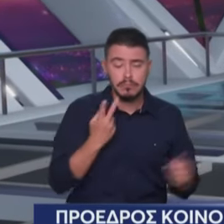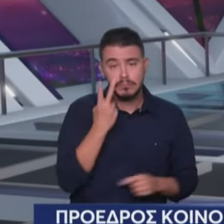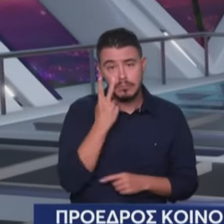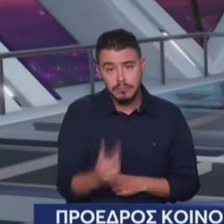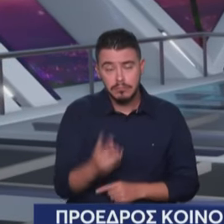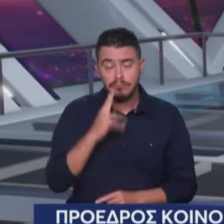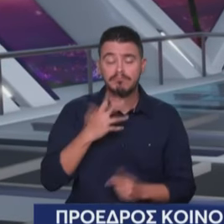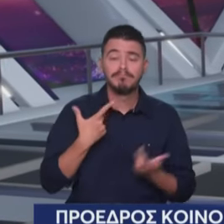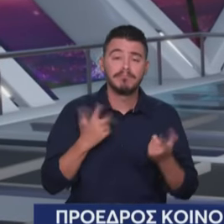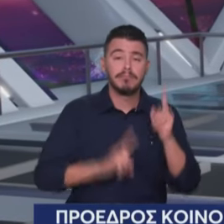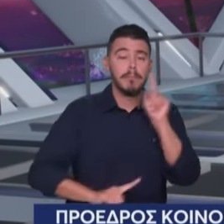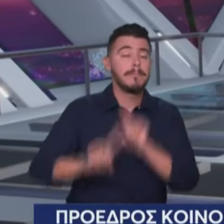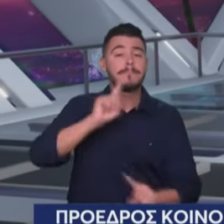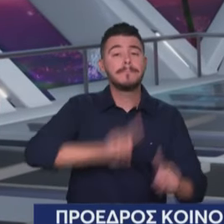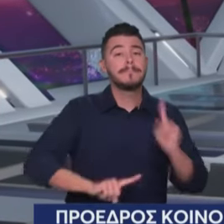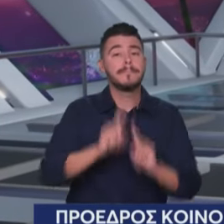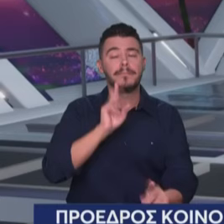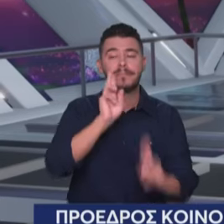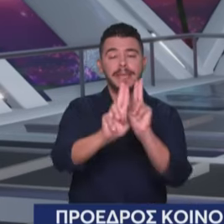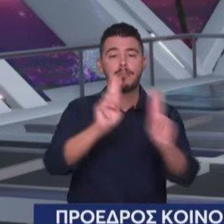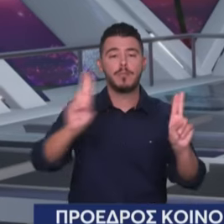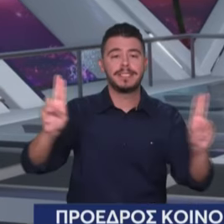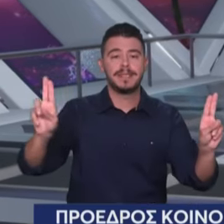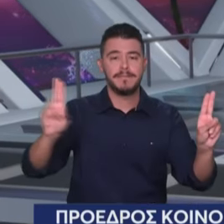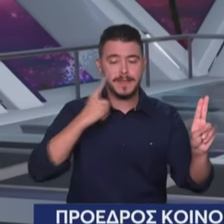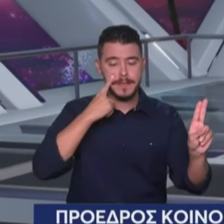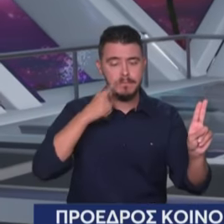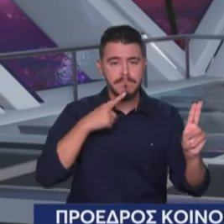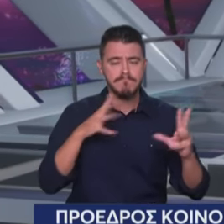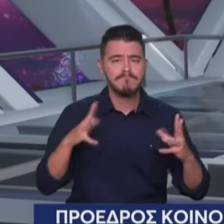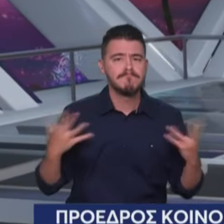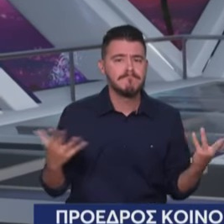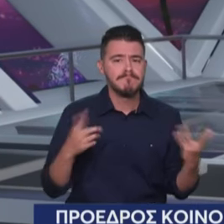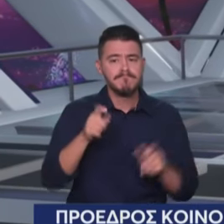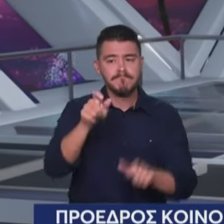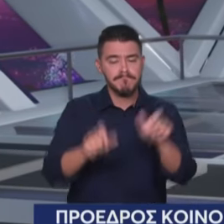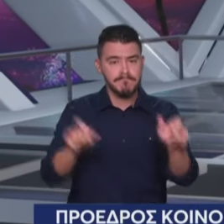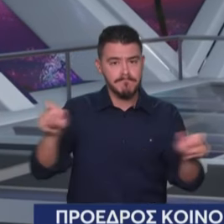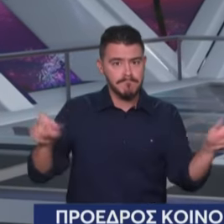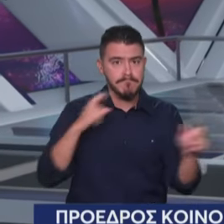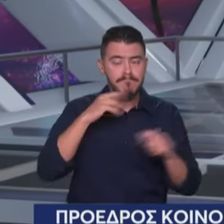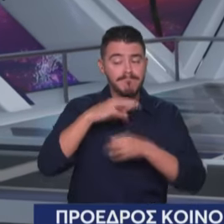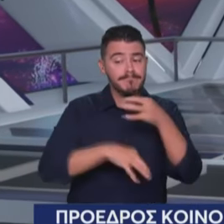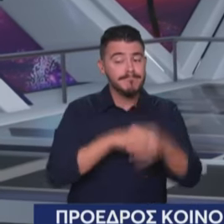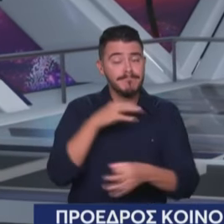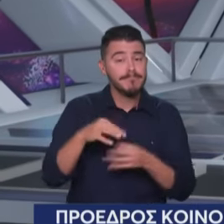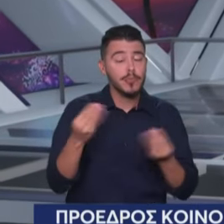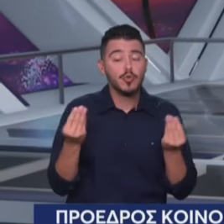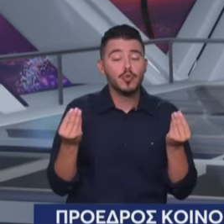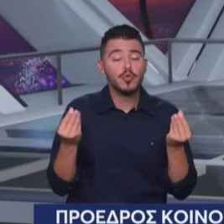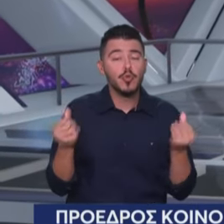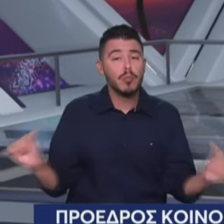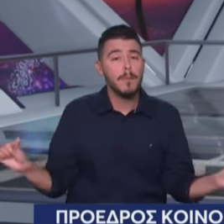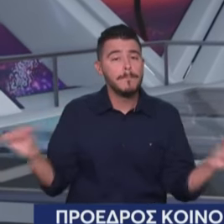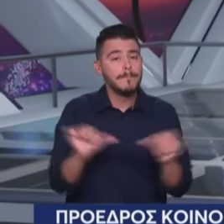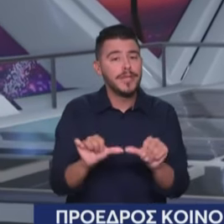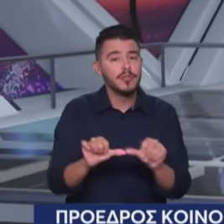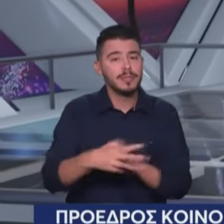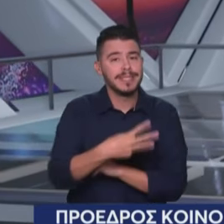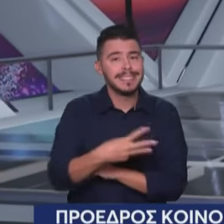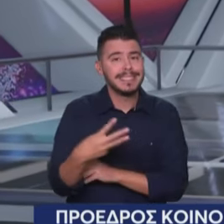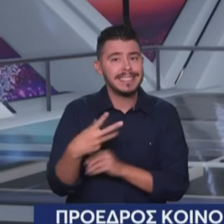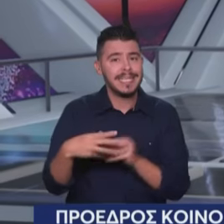κρίση των μελών του κόμματος, να εξηγήσουν πώς μπορούν να ενώσουν το κόμμα σε αυτή τη στρατηγική και πώς